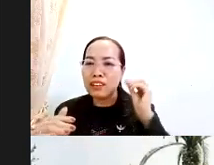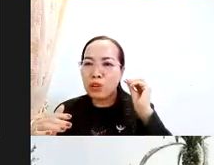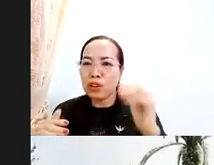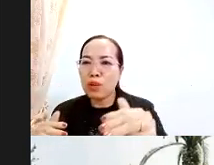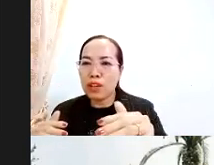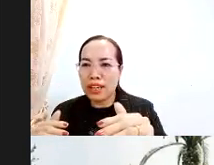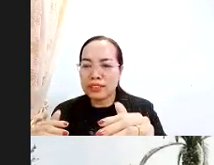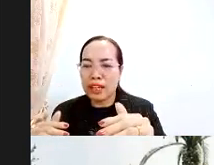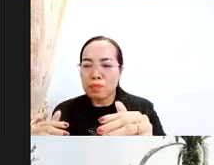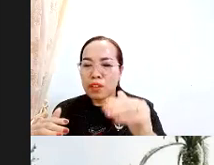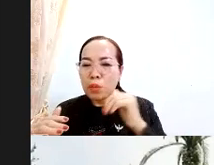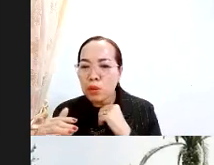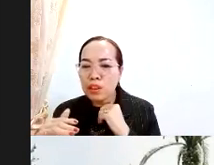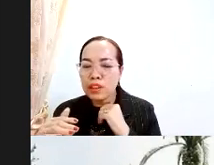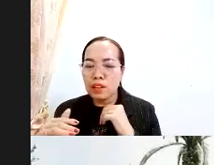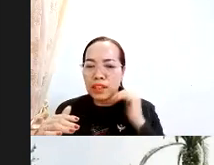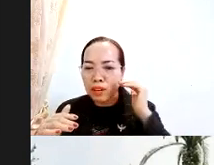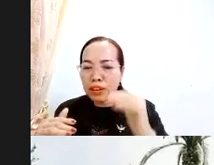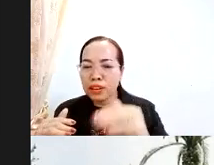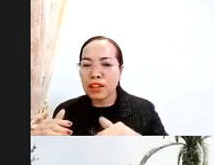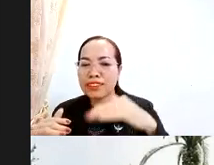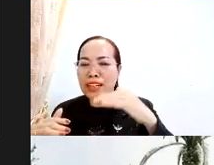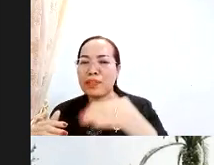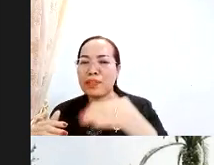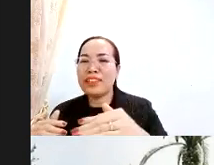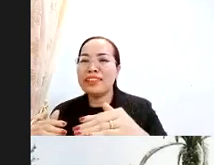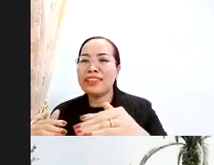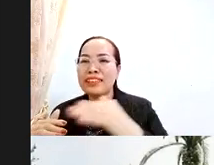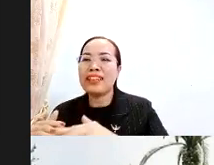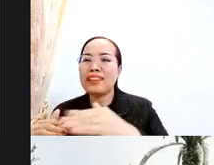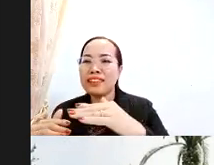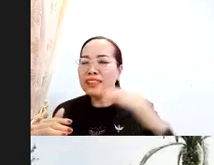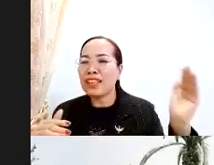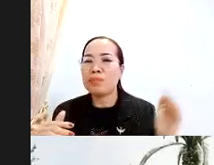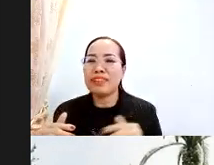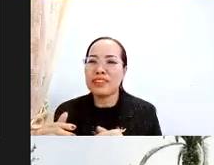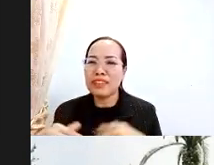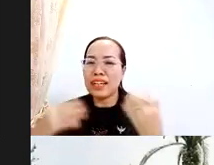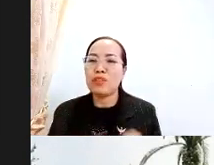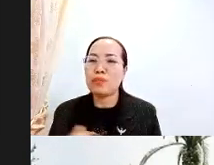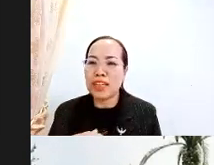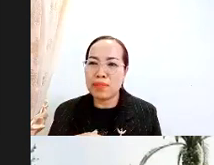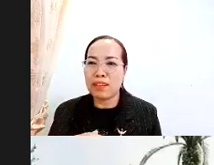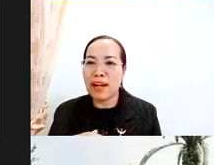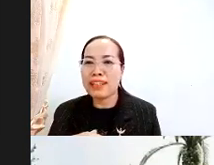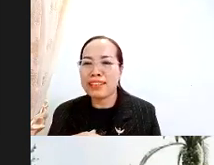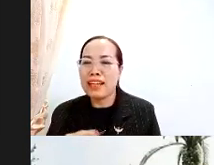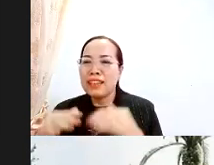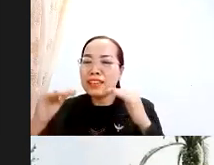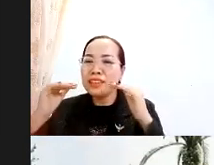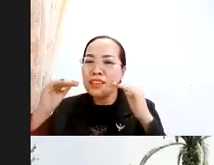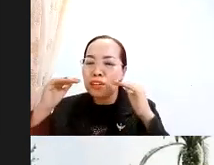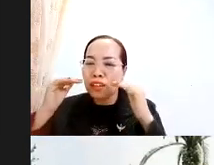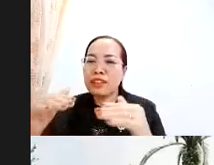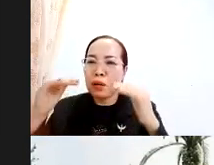tơ từng quây một kề chà không quây cào tàng quây cào sập nia thì giấy cứ sập nặng được non chảy là ba này chà